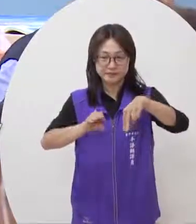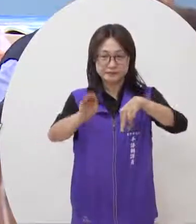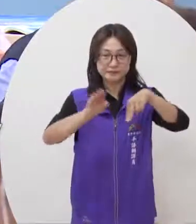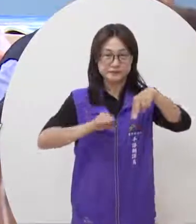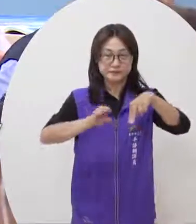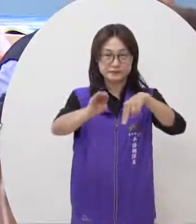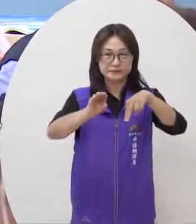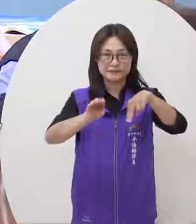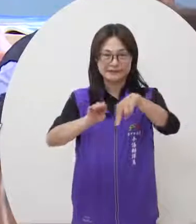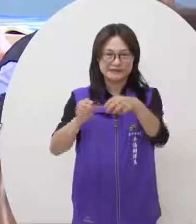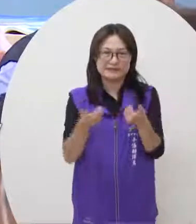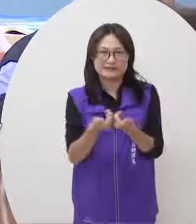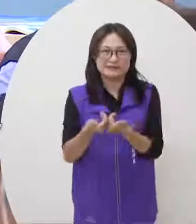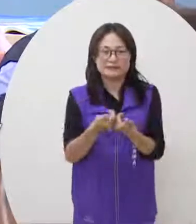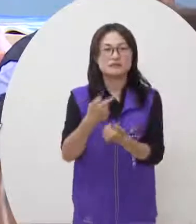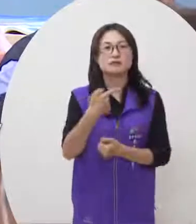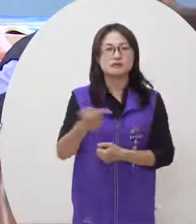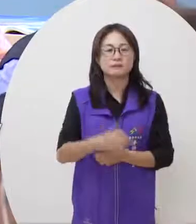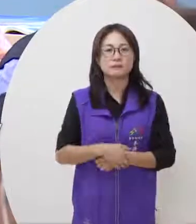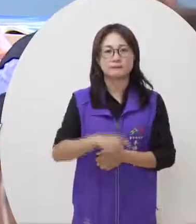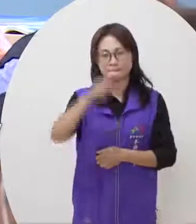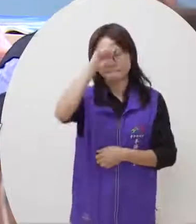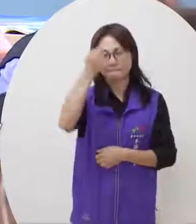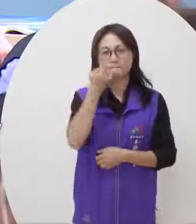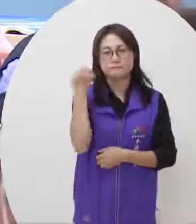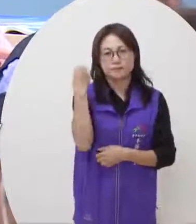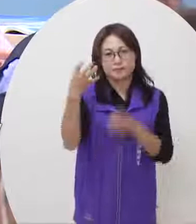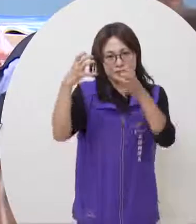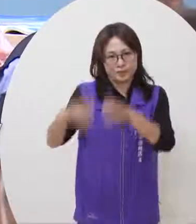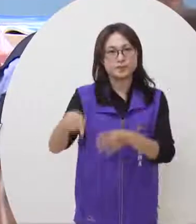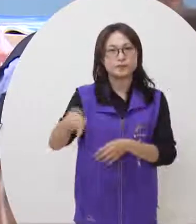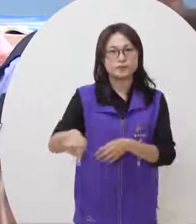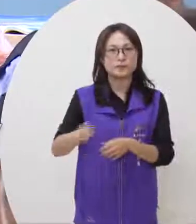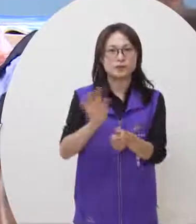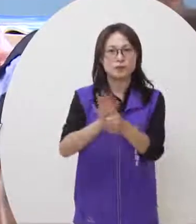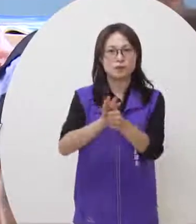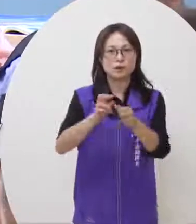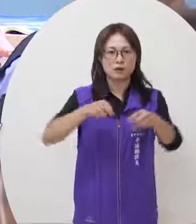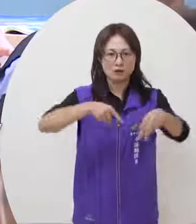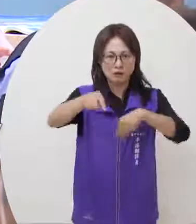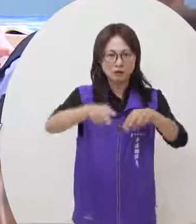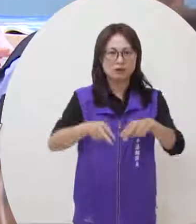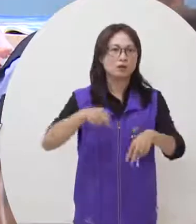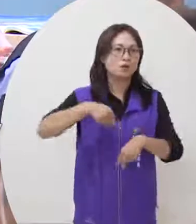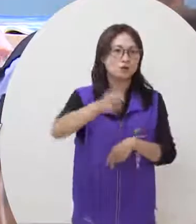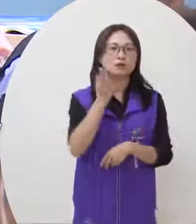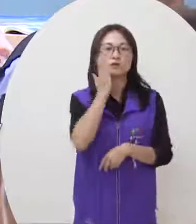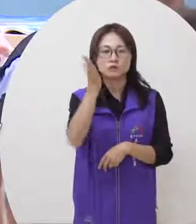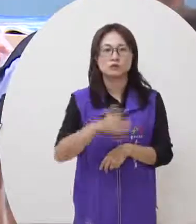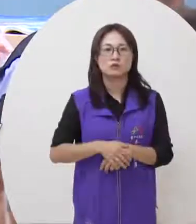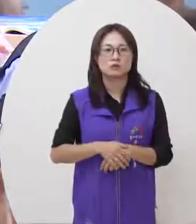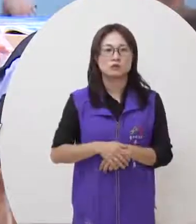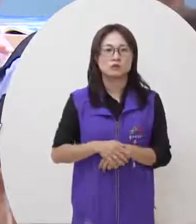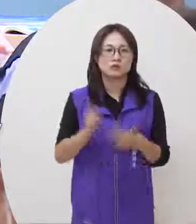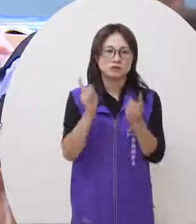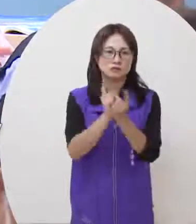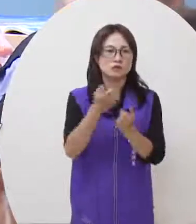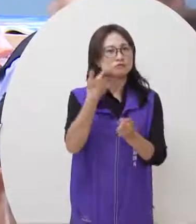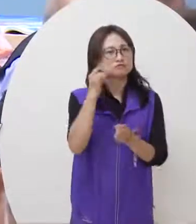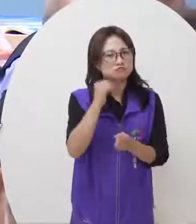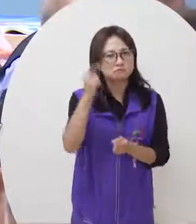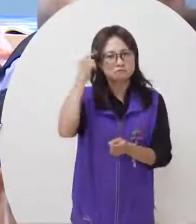设这也是一个给行人一个善行的空间，这样也会对家长学生会比较安